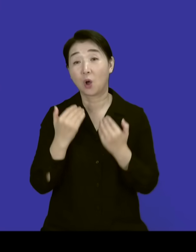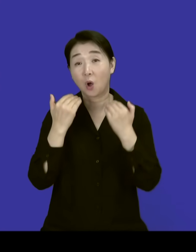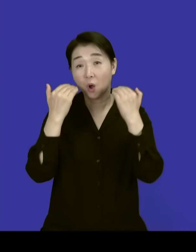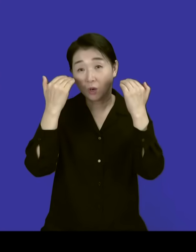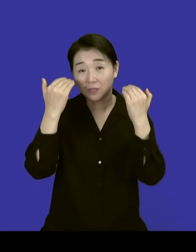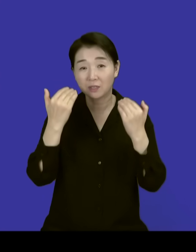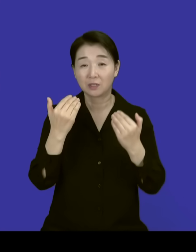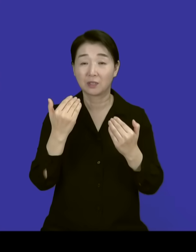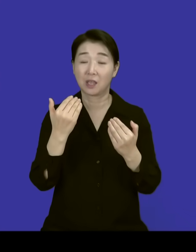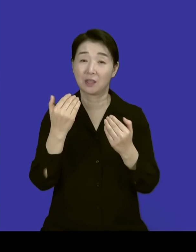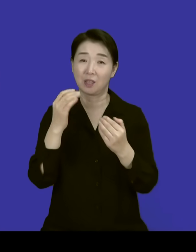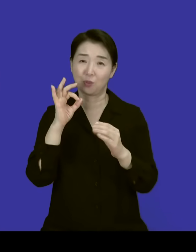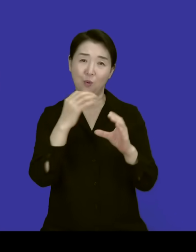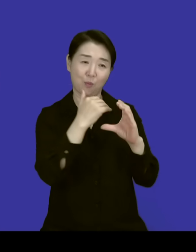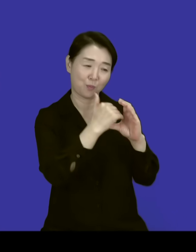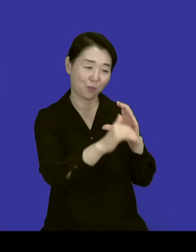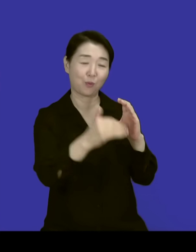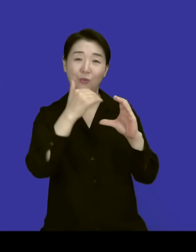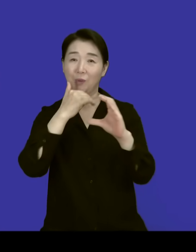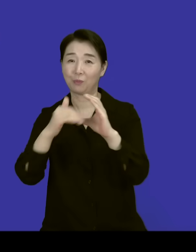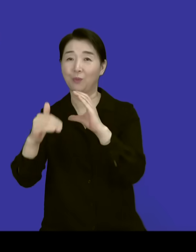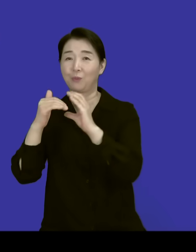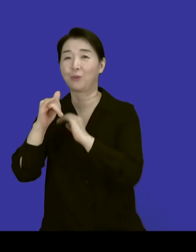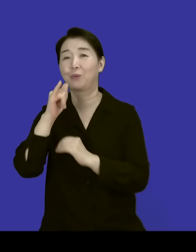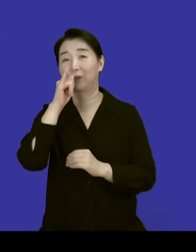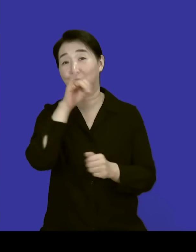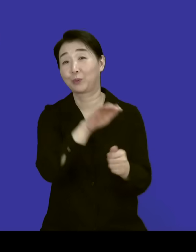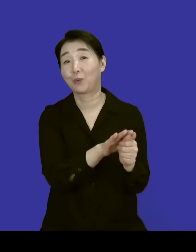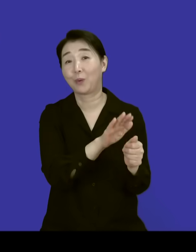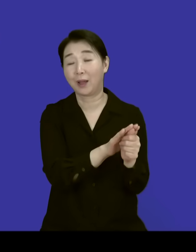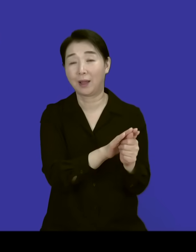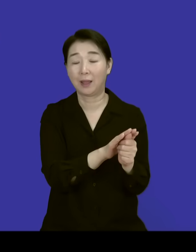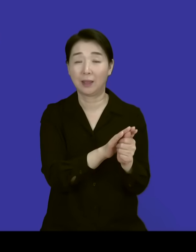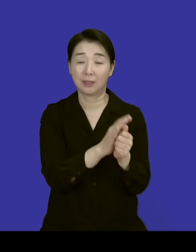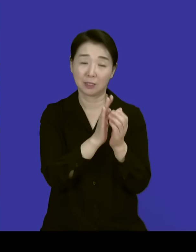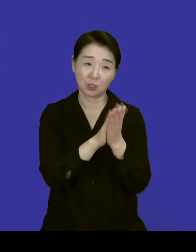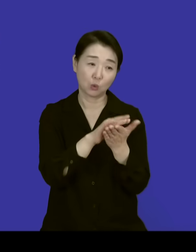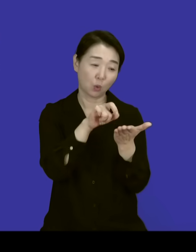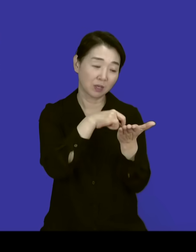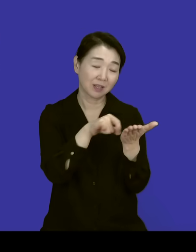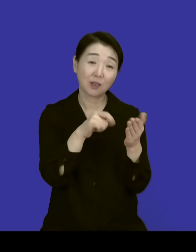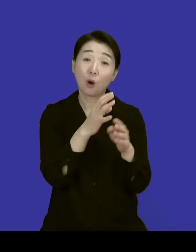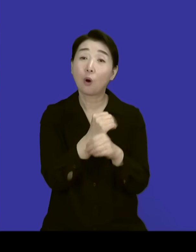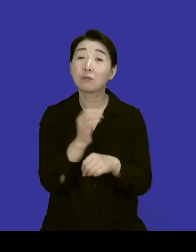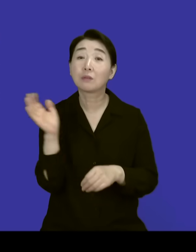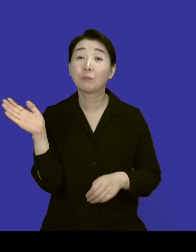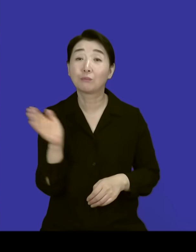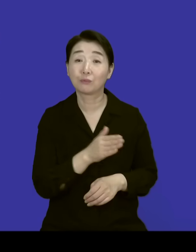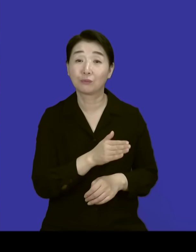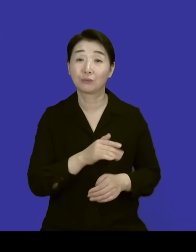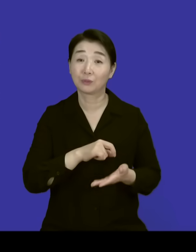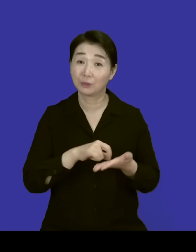몰래 보내고 예. 예. 하는 거는 하고 있어요. 그래서 기도일기를 언제부터 쓰셨어요?